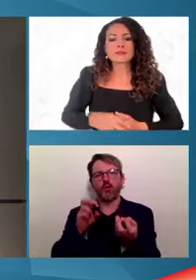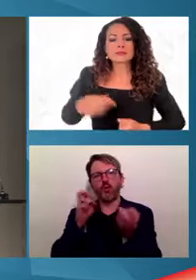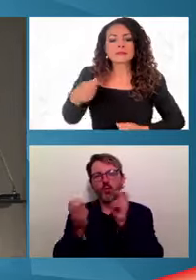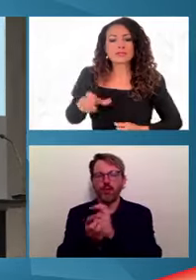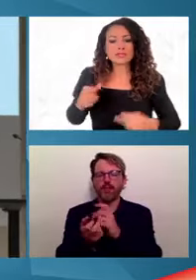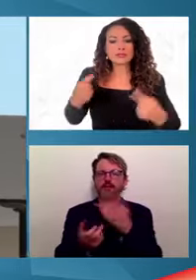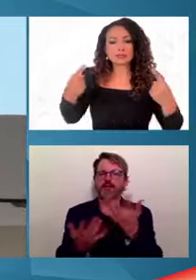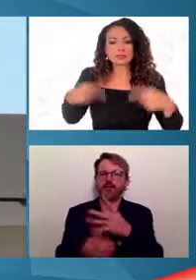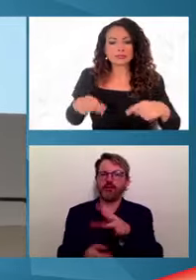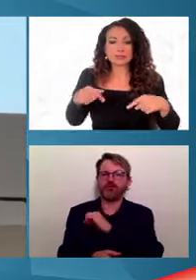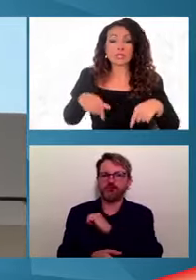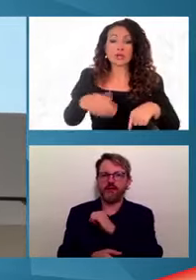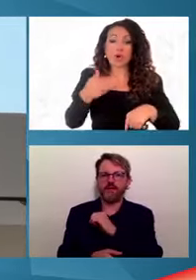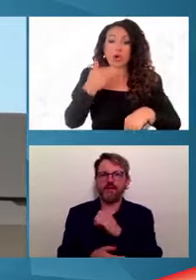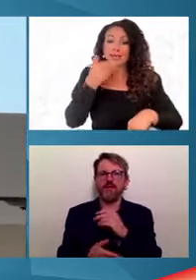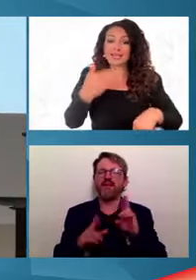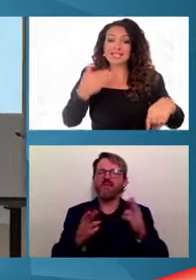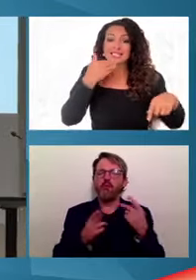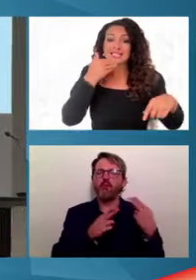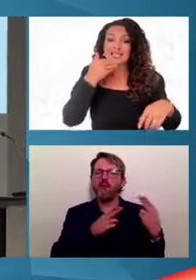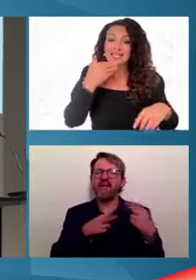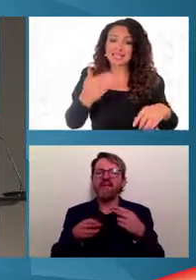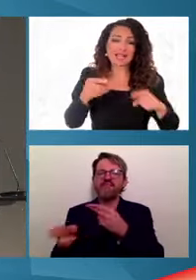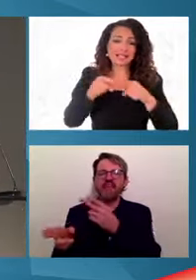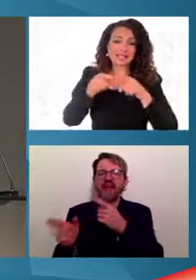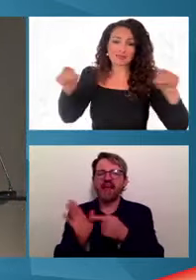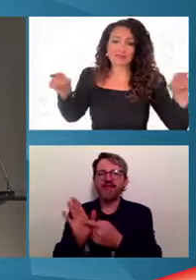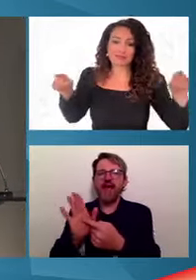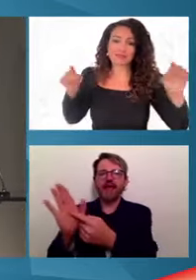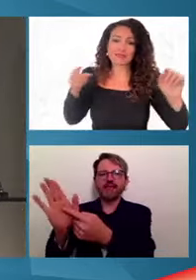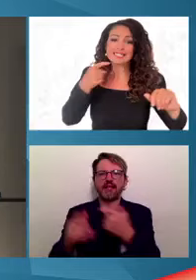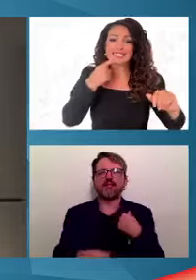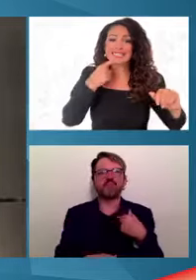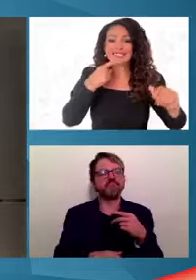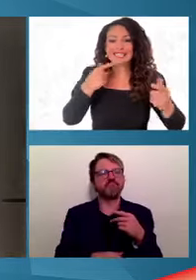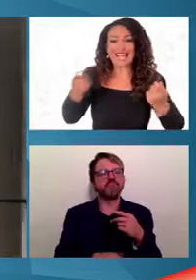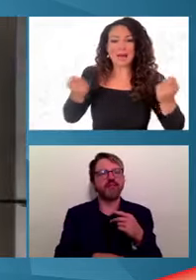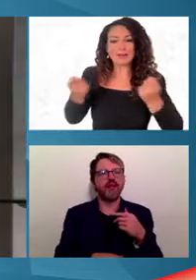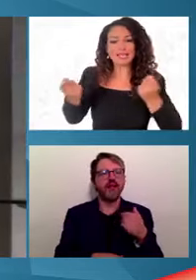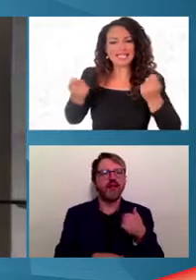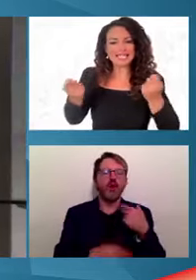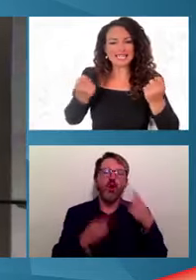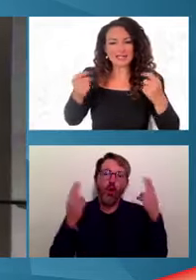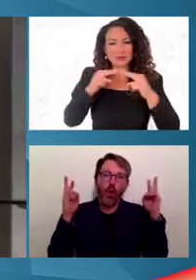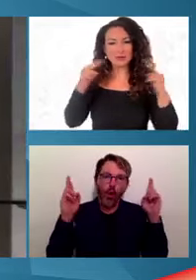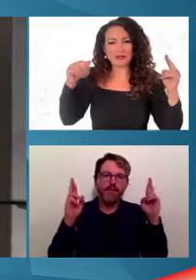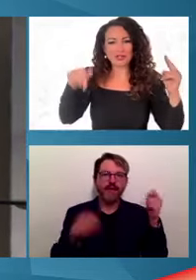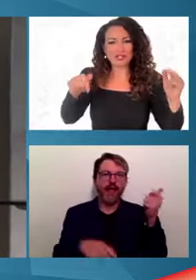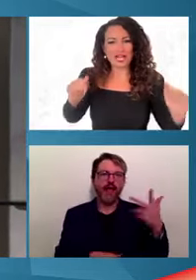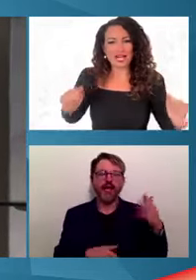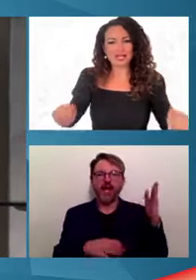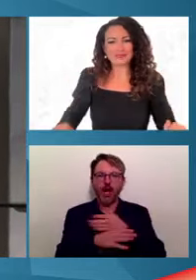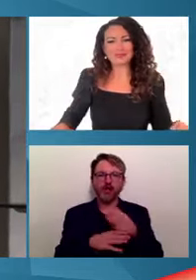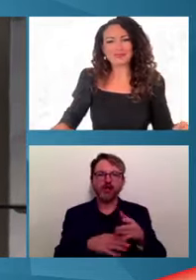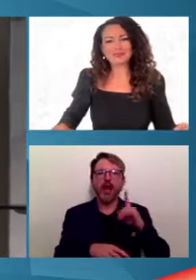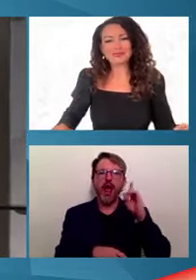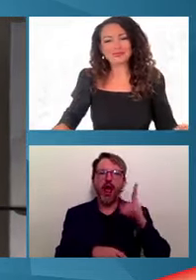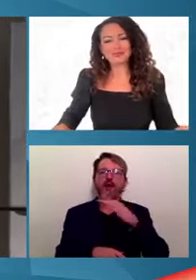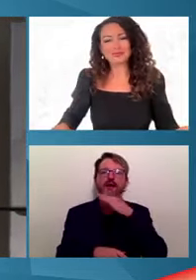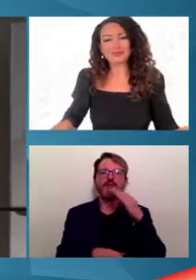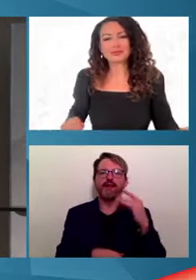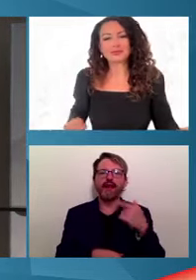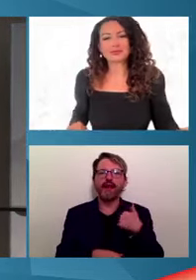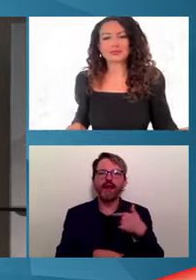Warum wegweisend? Wegweisend nicht, dass Sie glauben, ich hoffe, es waren auch einige Entscheidungen wegweisend, aber es waren vor allem auch viele Erkenntnisse für mich und für